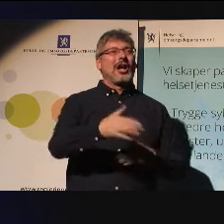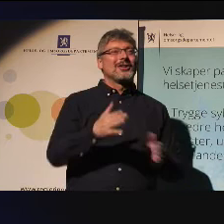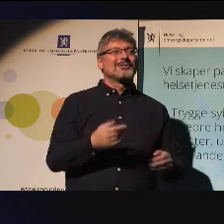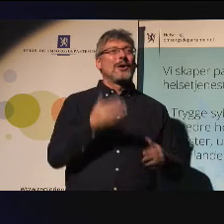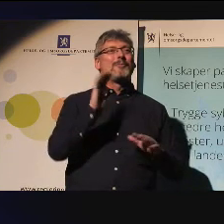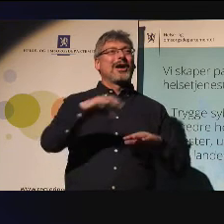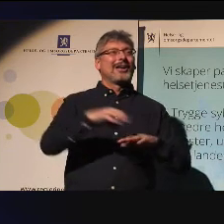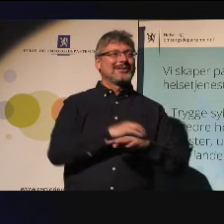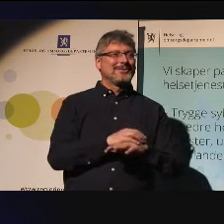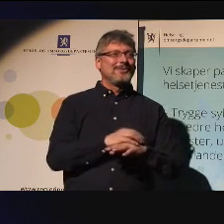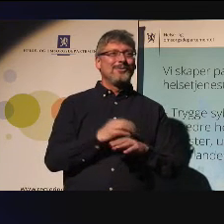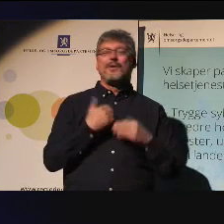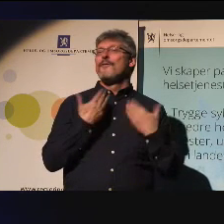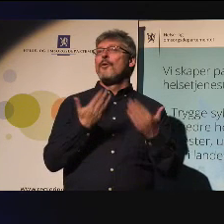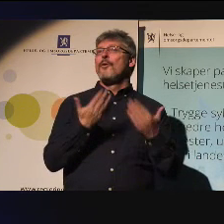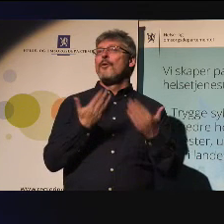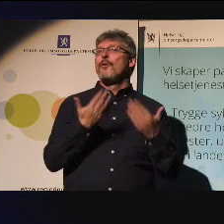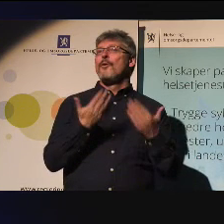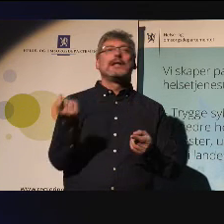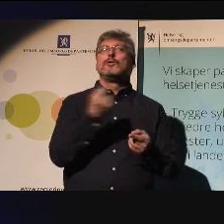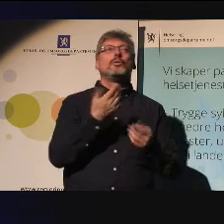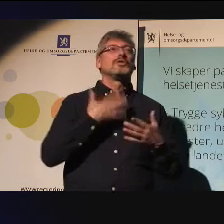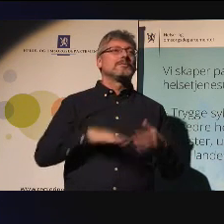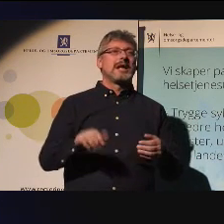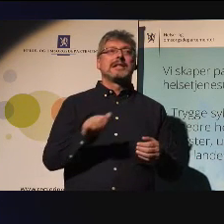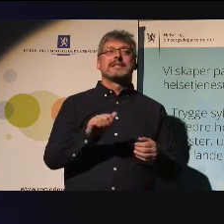til noen ting som helst på egen hånd.